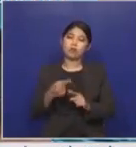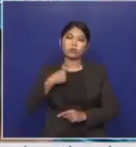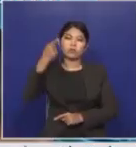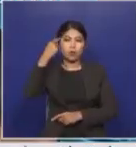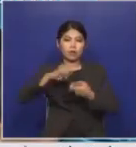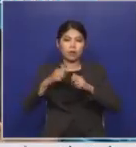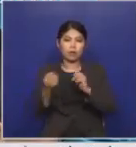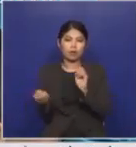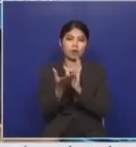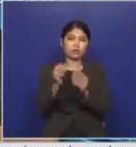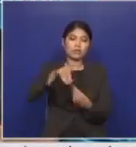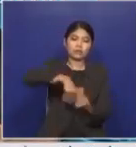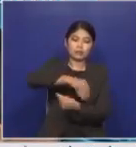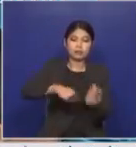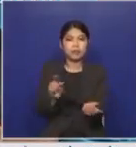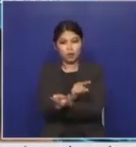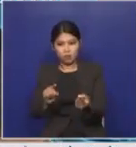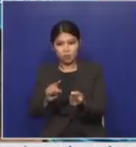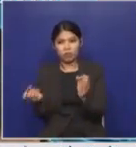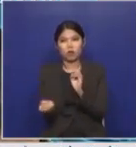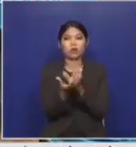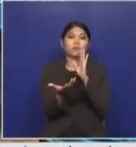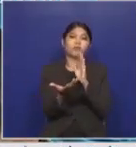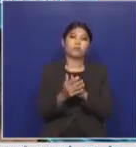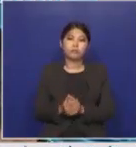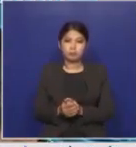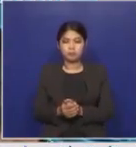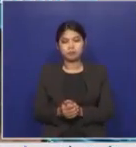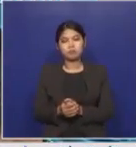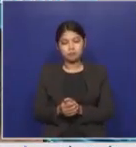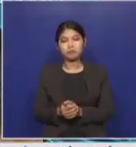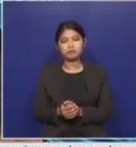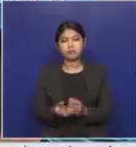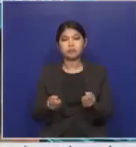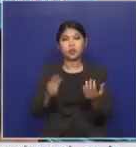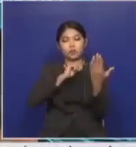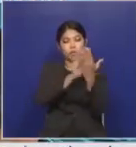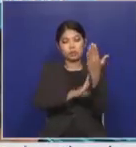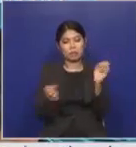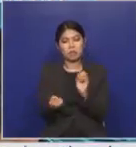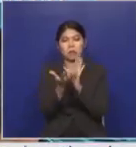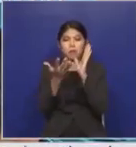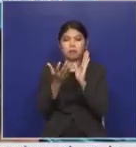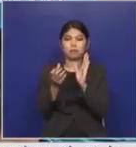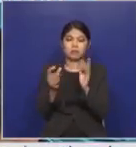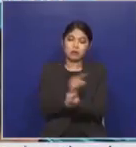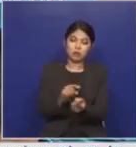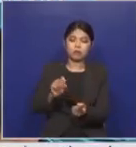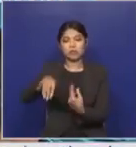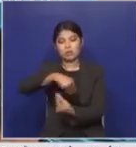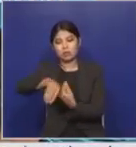จะมีผลกระทบกับเศรษฐกิจและสังคมปีผลเสียหายโดยรวมผมก็จึงเสนอว่าถ้าจะทำ